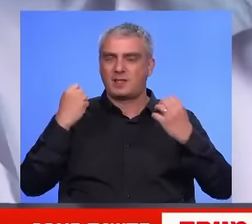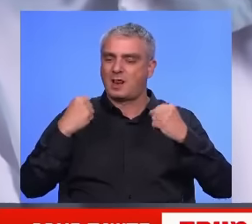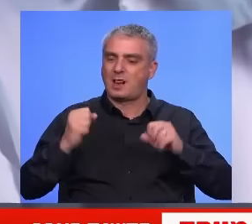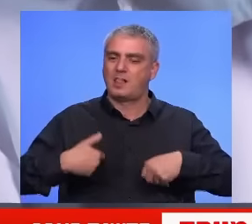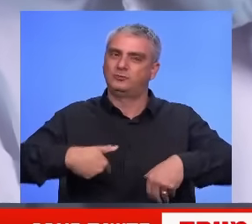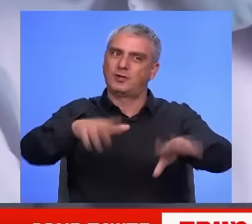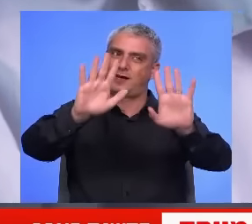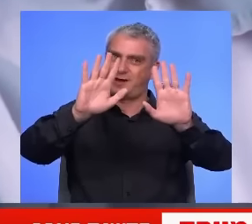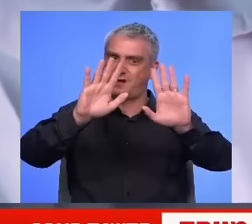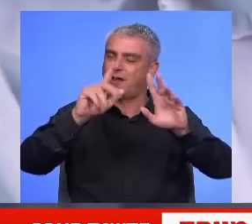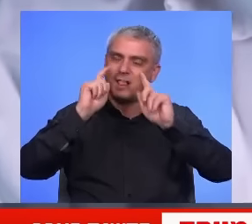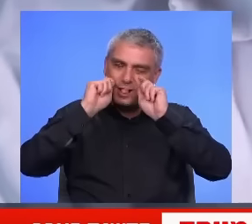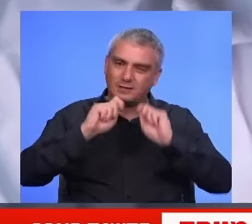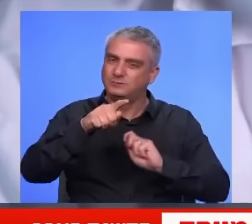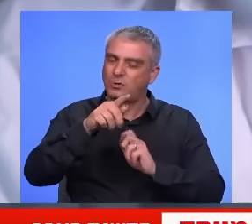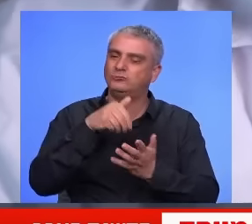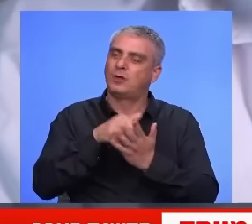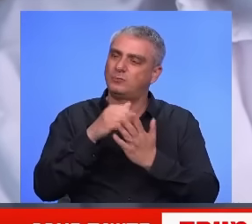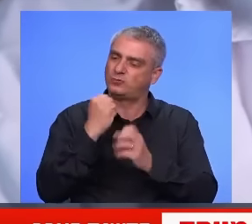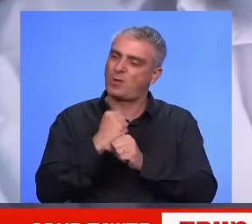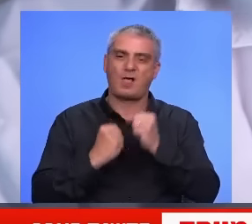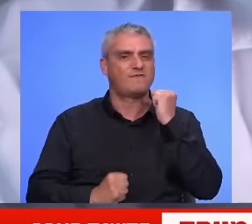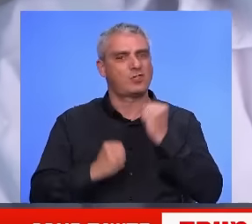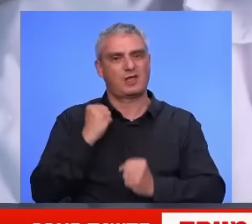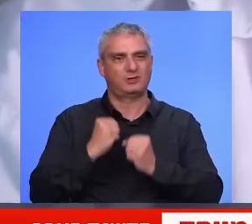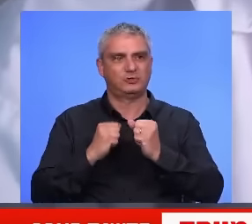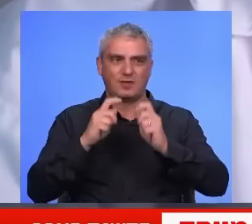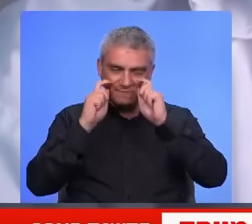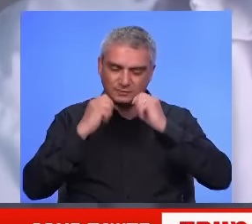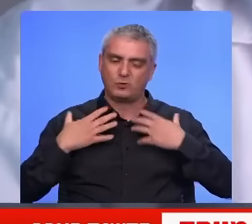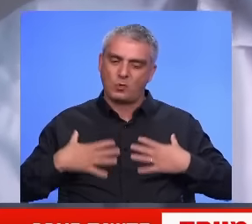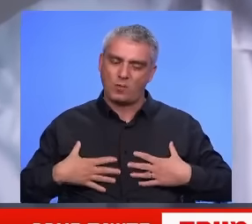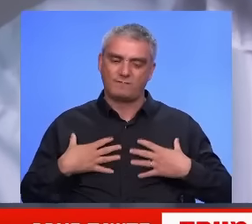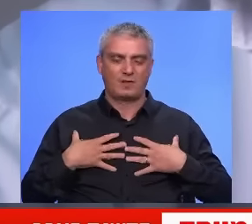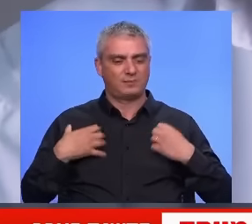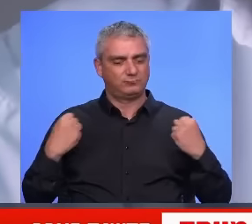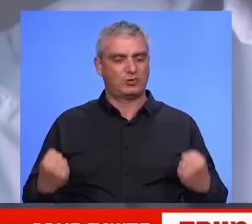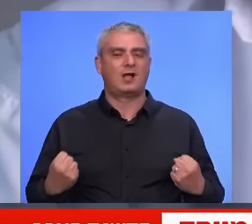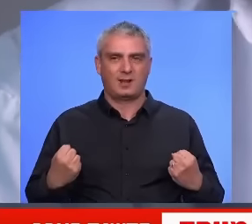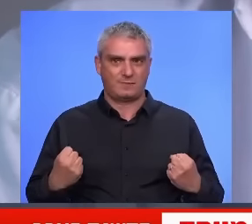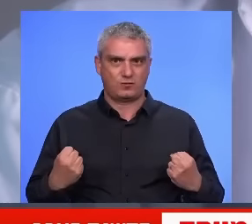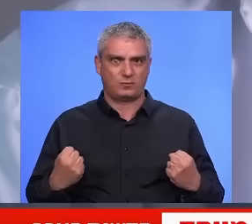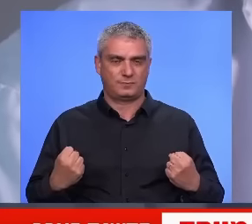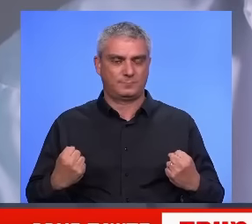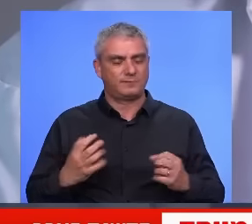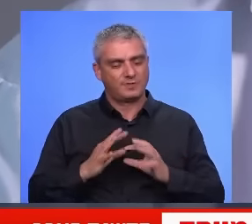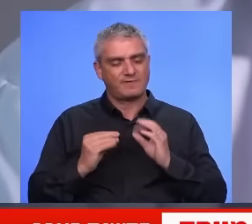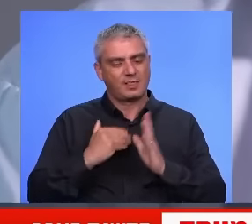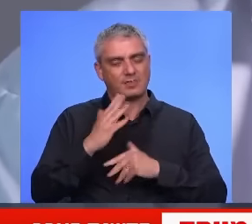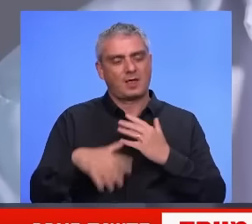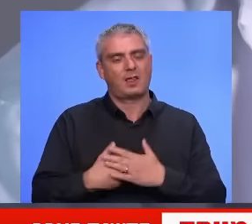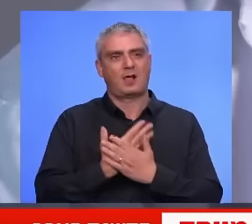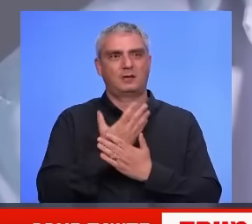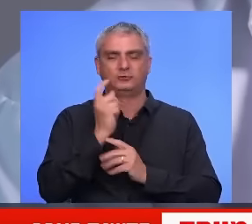לדרכם, לסמוך עליהם שימשיכו לעבוד קשה, ולסמוך על הגוף והנפש שלהם שיחלימו, ולהתחיל תהליך חדש עם